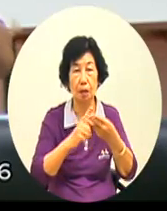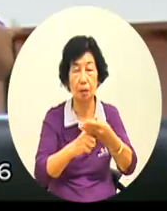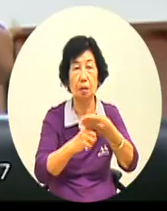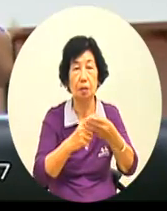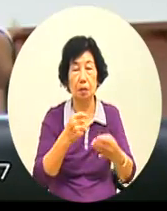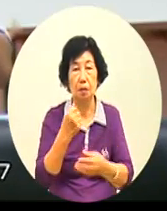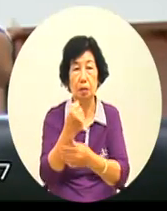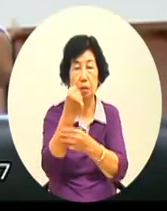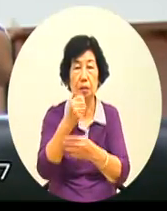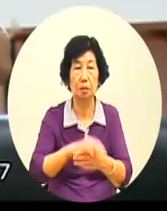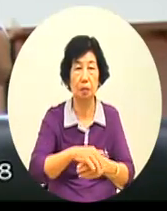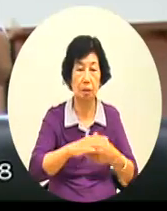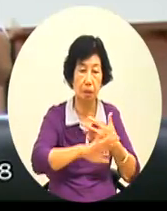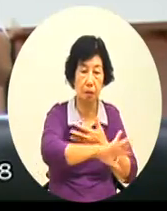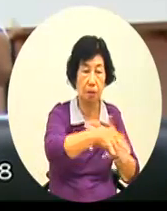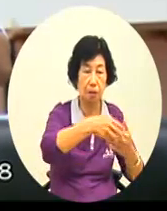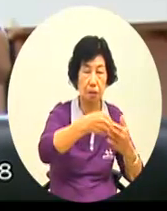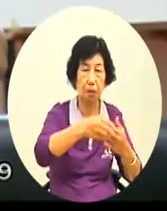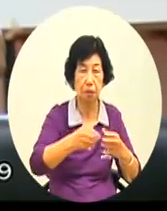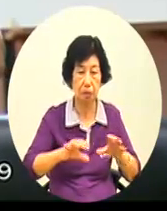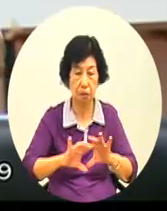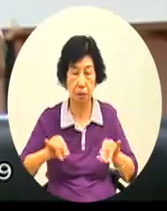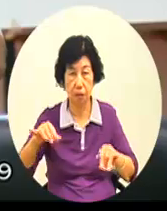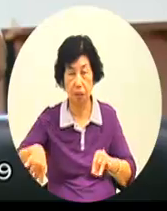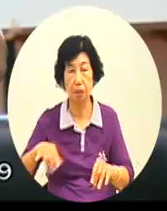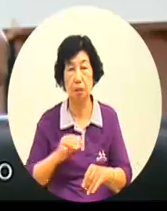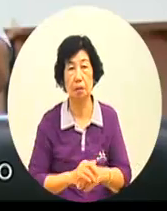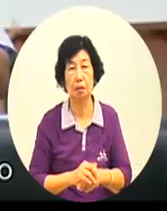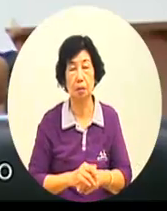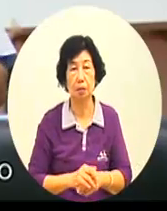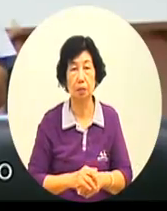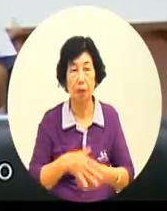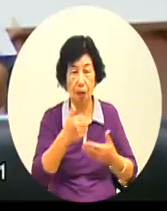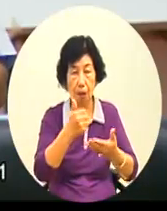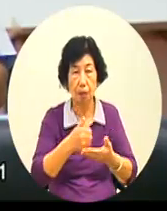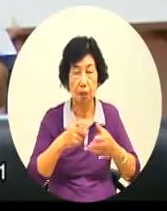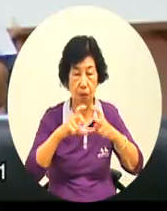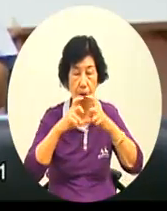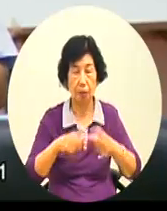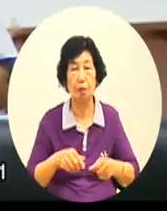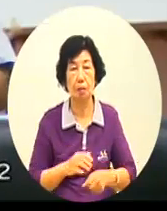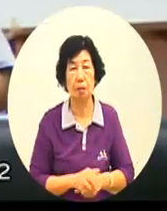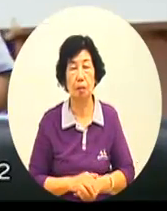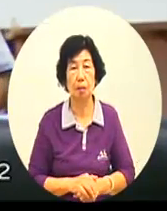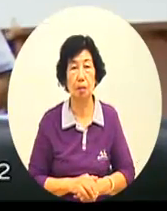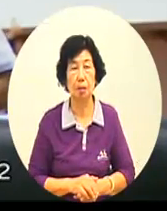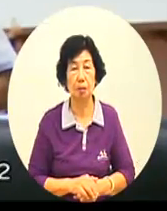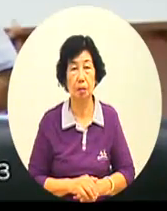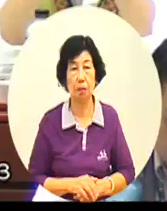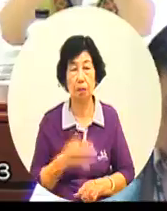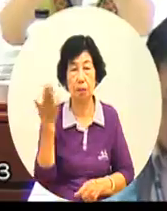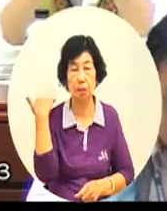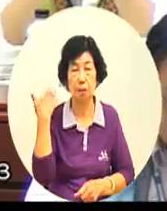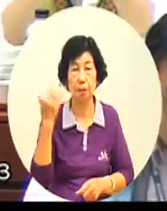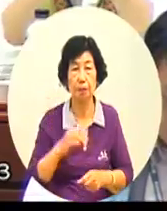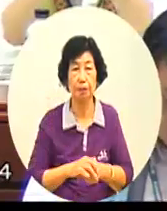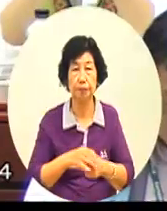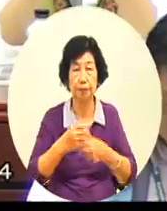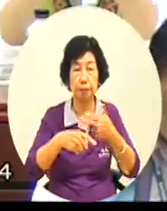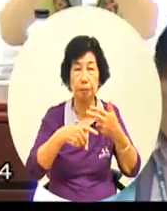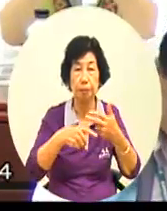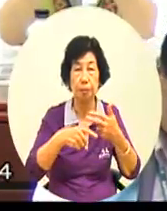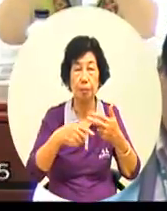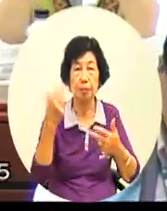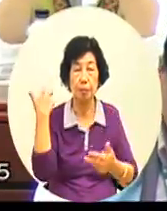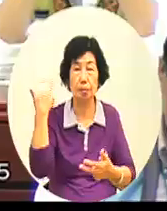重新选址的一个议题，这个很重要，请诸位答复。 好，谢谢议员。好，上周我想我们原住